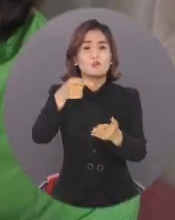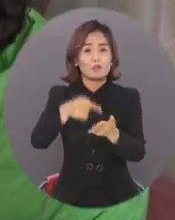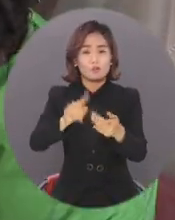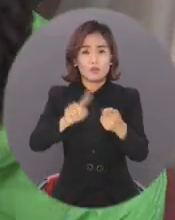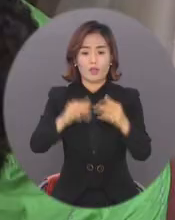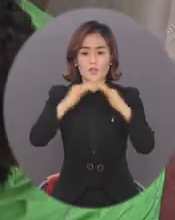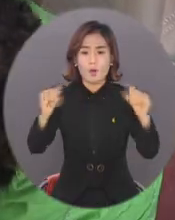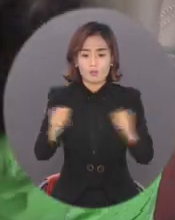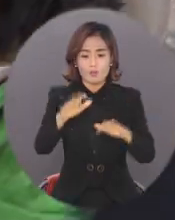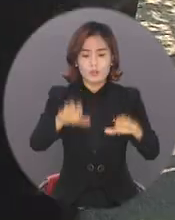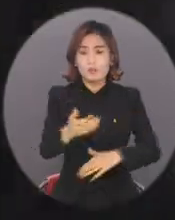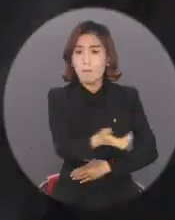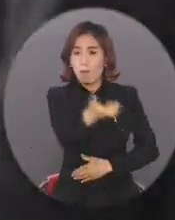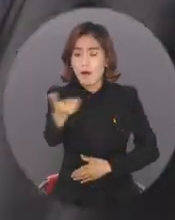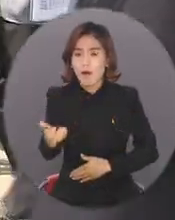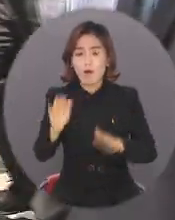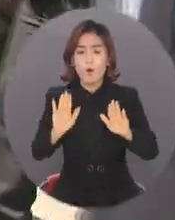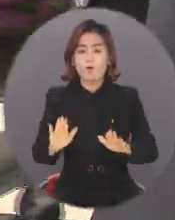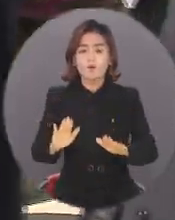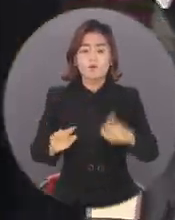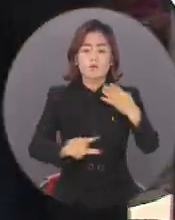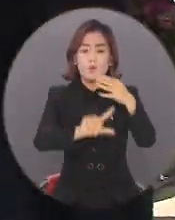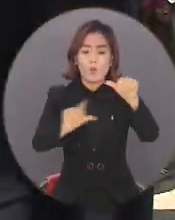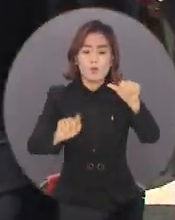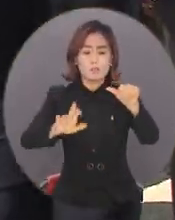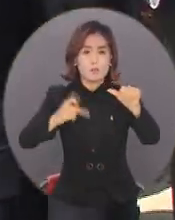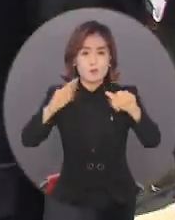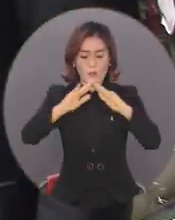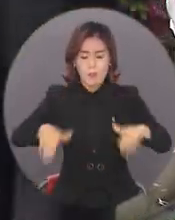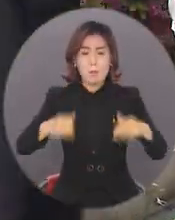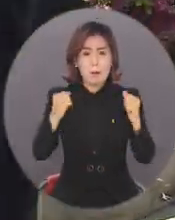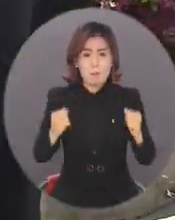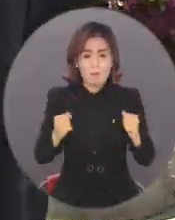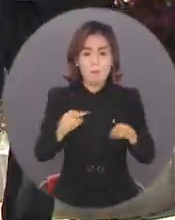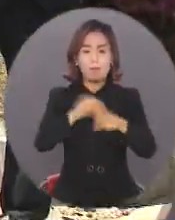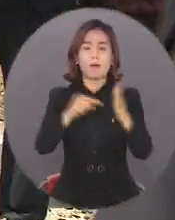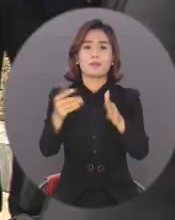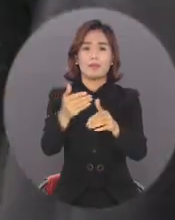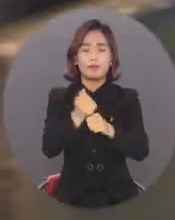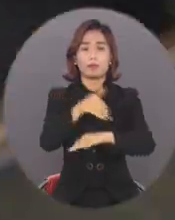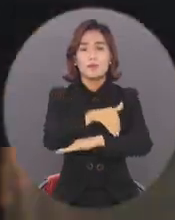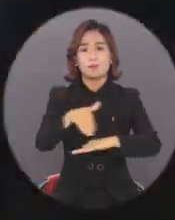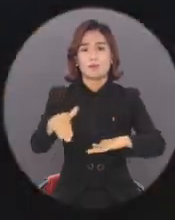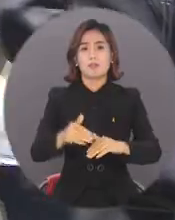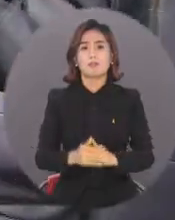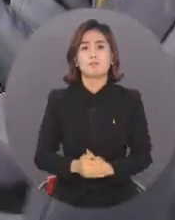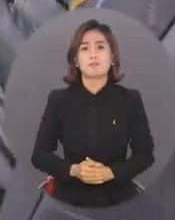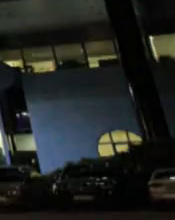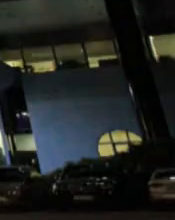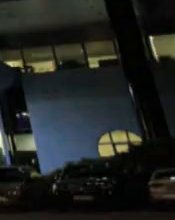총리는 전북 지역을 순회한 뒤 오는 16일부터는 전남에 머물며 민심 잡기에 나설 예정입니다.